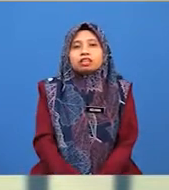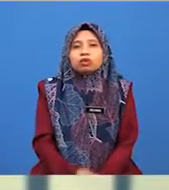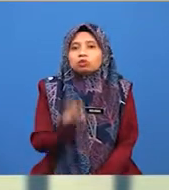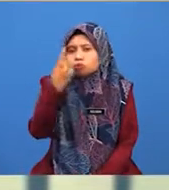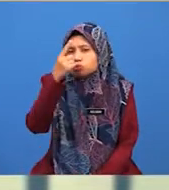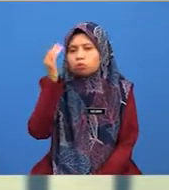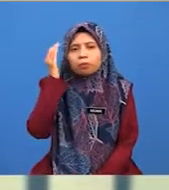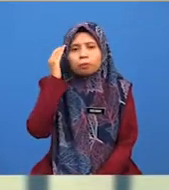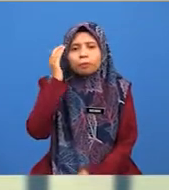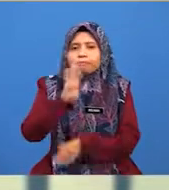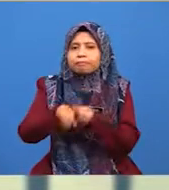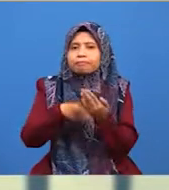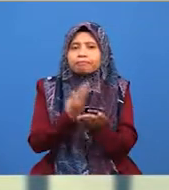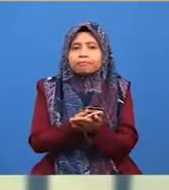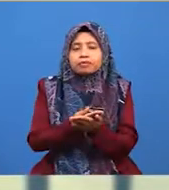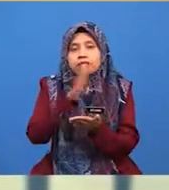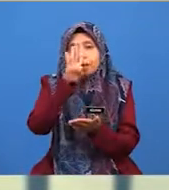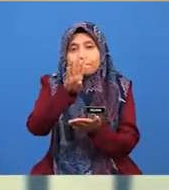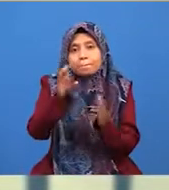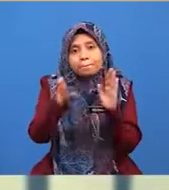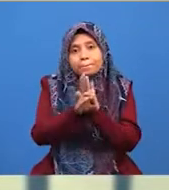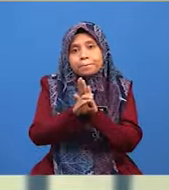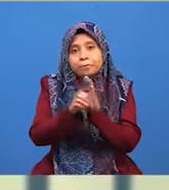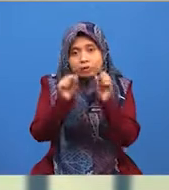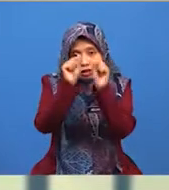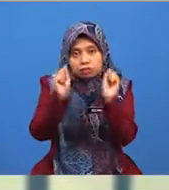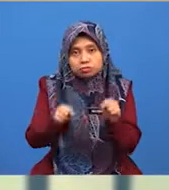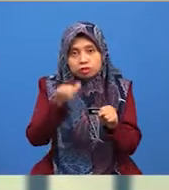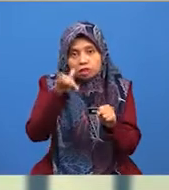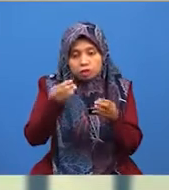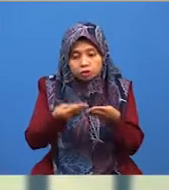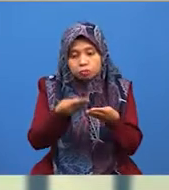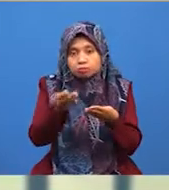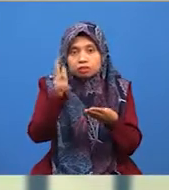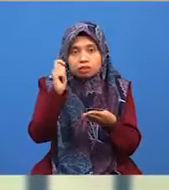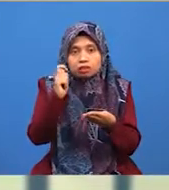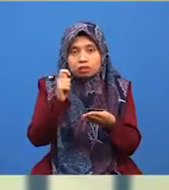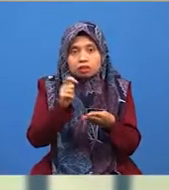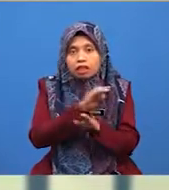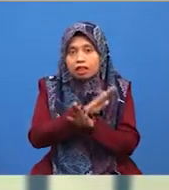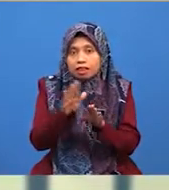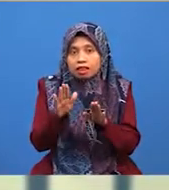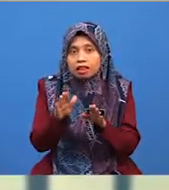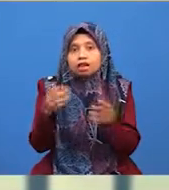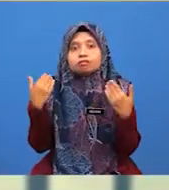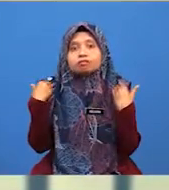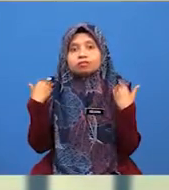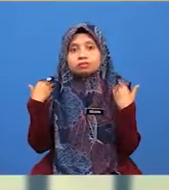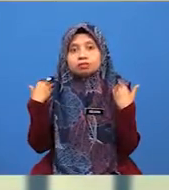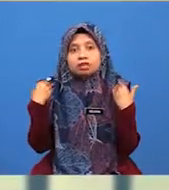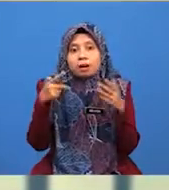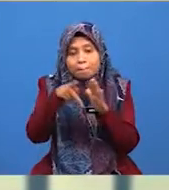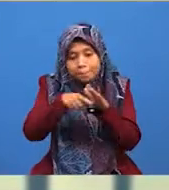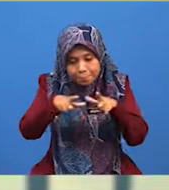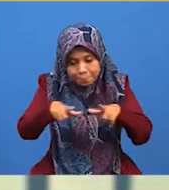Untuk pengetahuan semua, 4 contoh subjek yang diberikan tadi tidak mempunyai